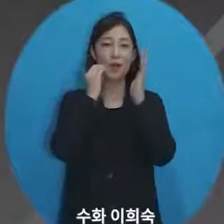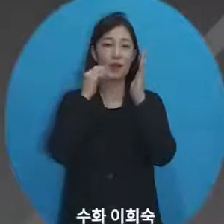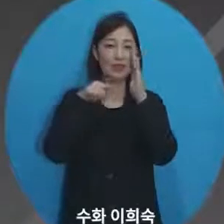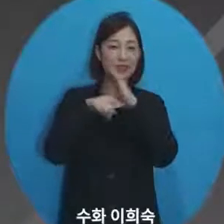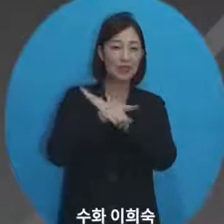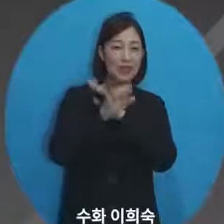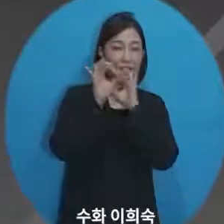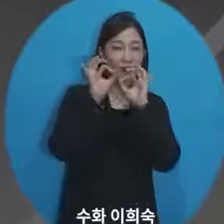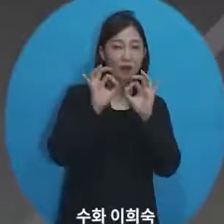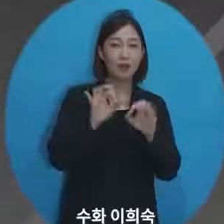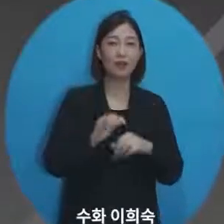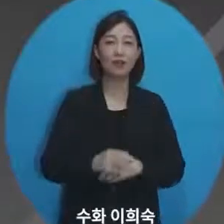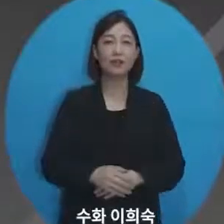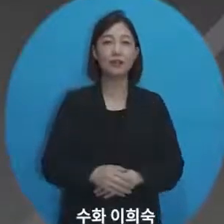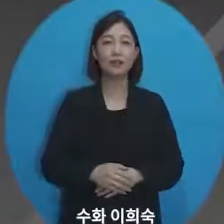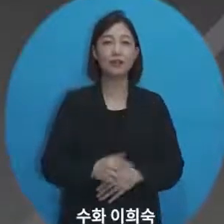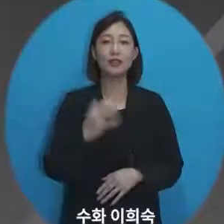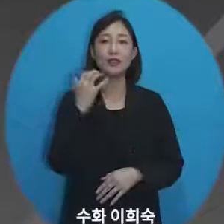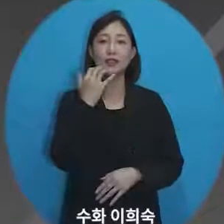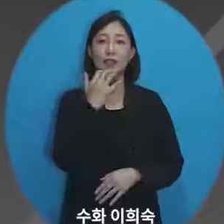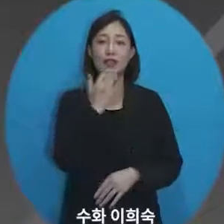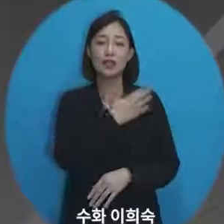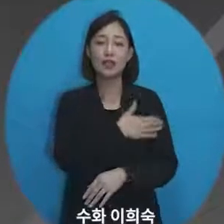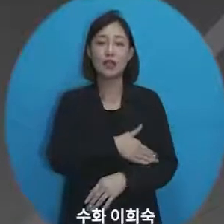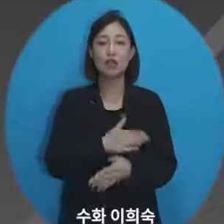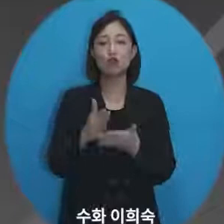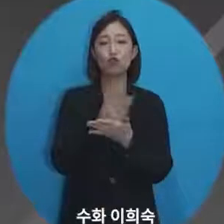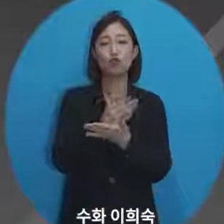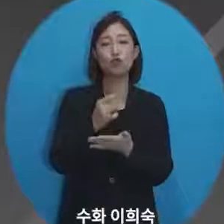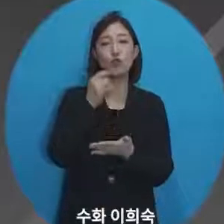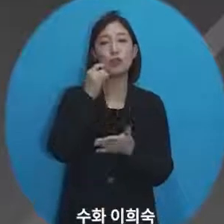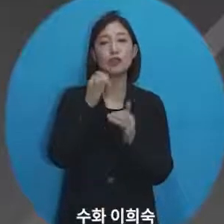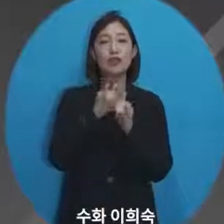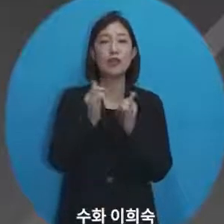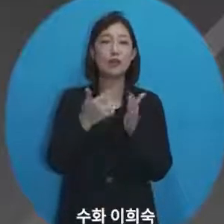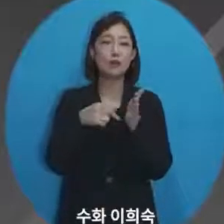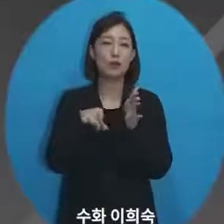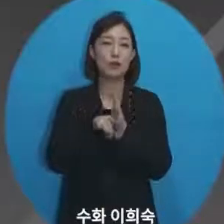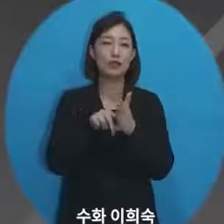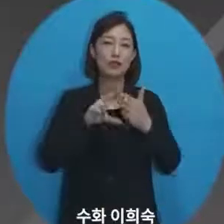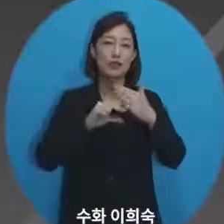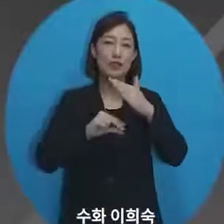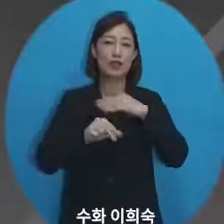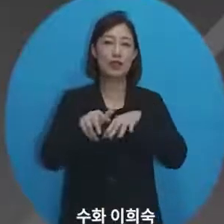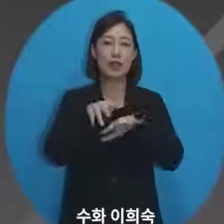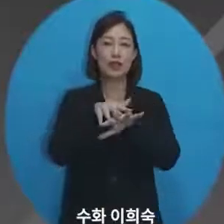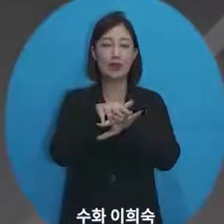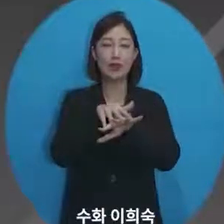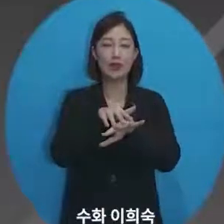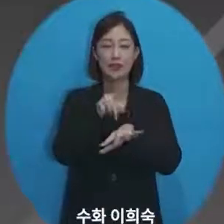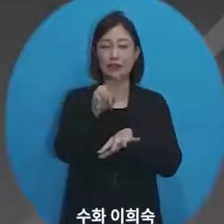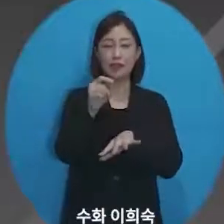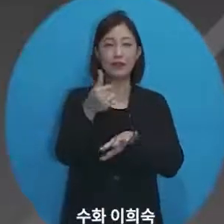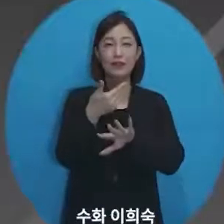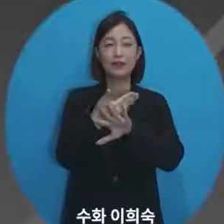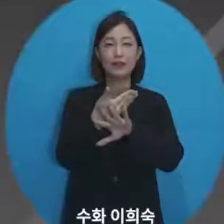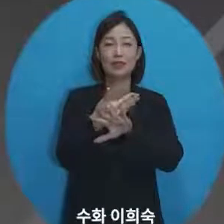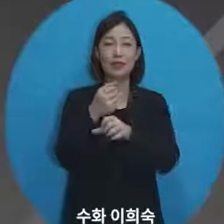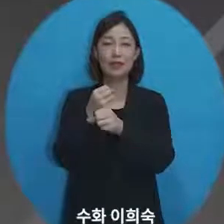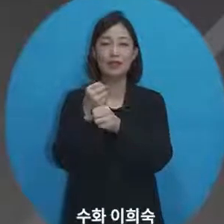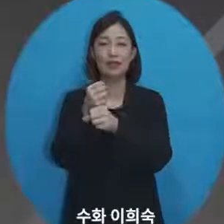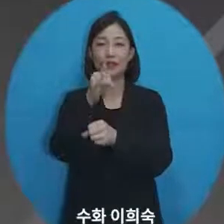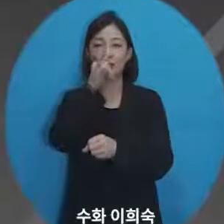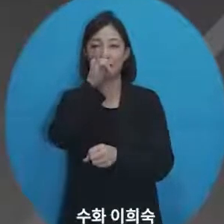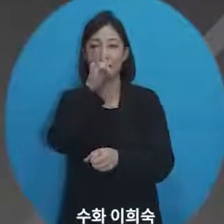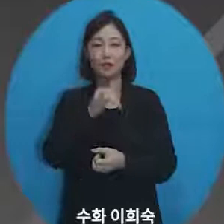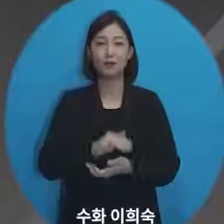들어가면 색각장애를 고려한 지하철 노선도가 제시되고 있습니다. 그 부분에 대해서